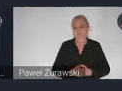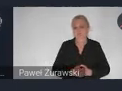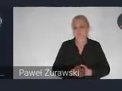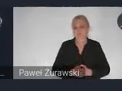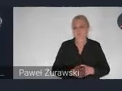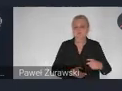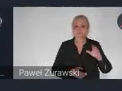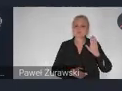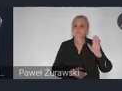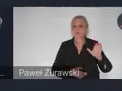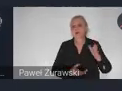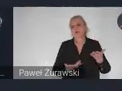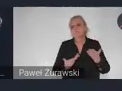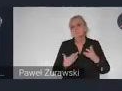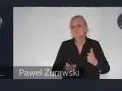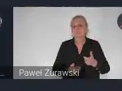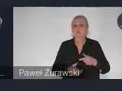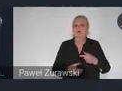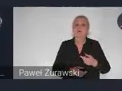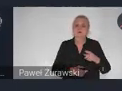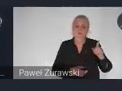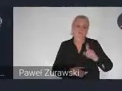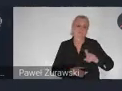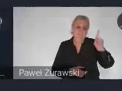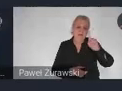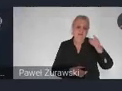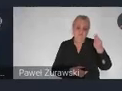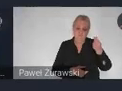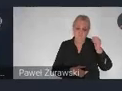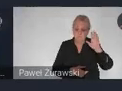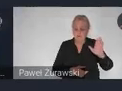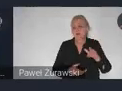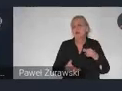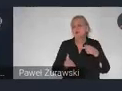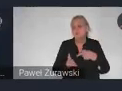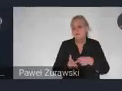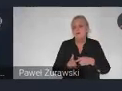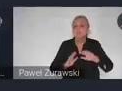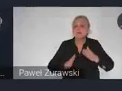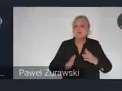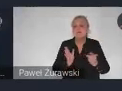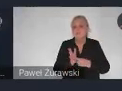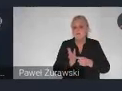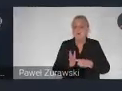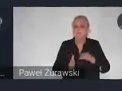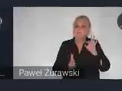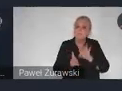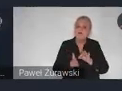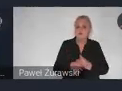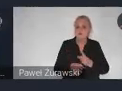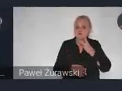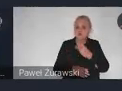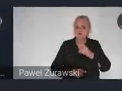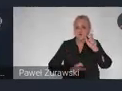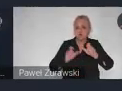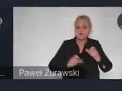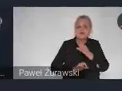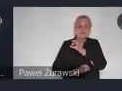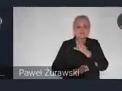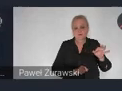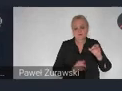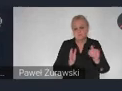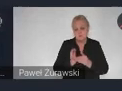dysponują czy posiłkują się środkami publicznymi minimalne wymagania które mają służyć zapewnieniu dostępności osobom ze